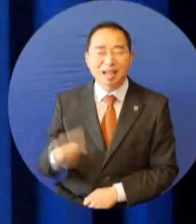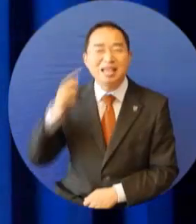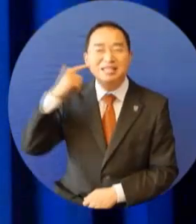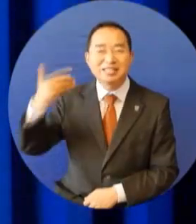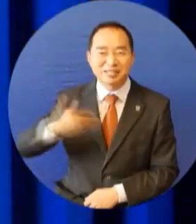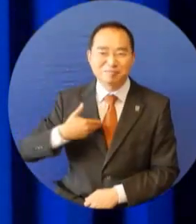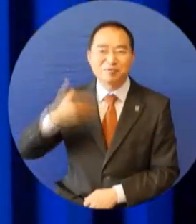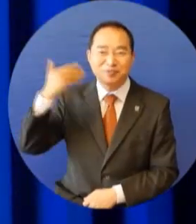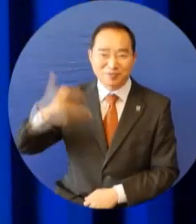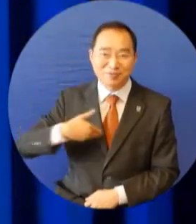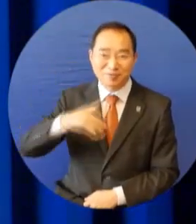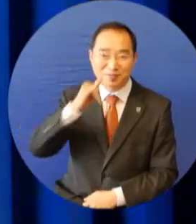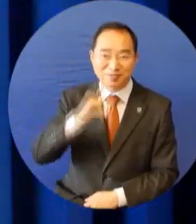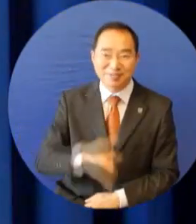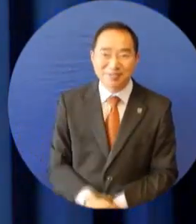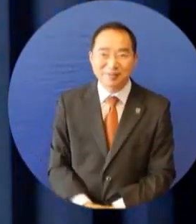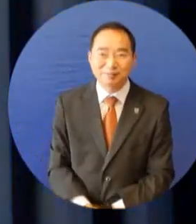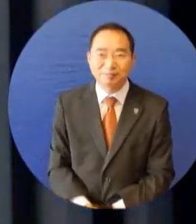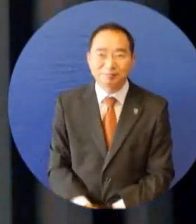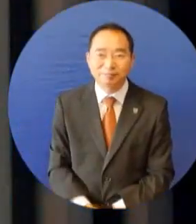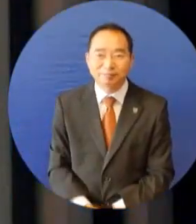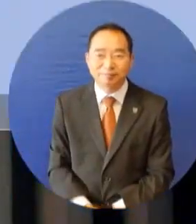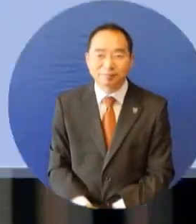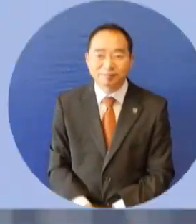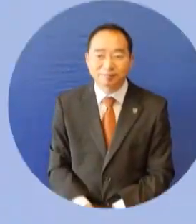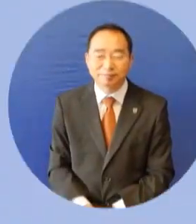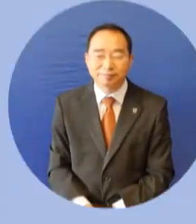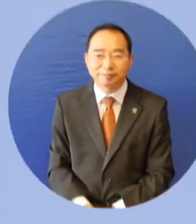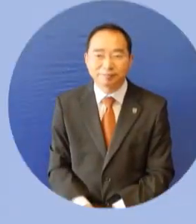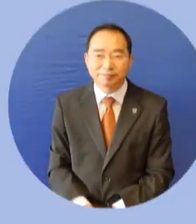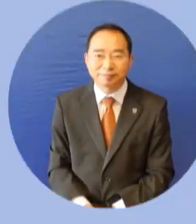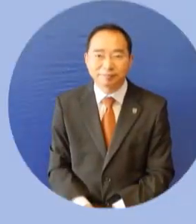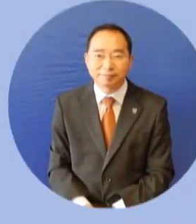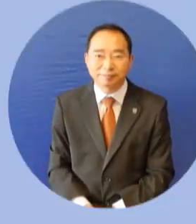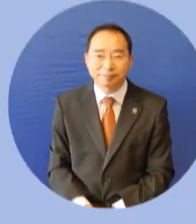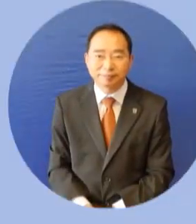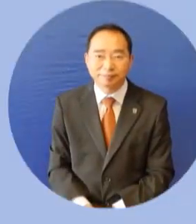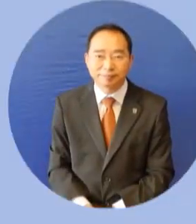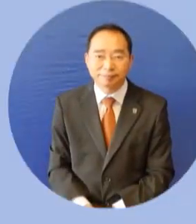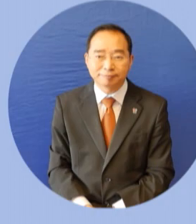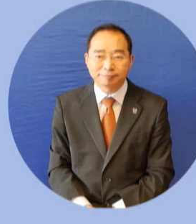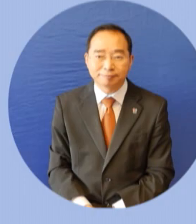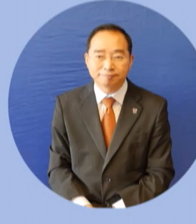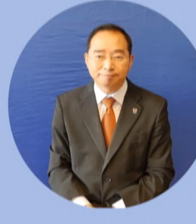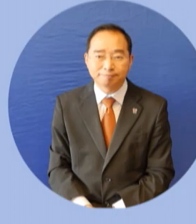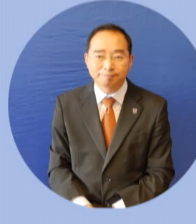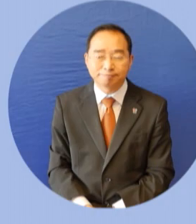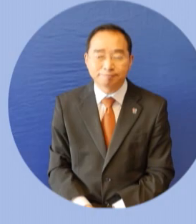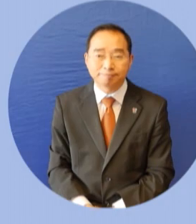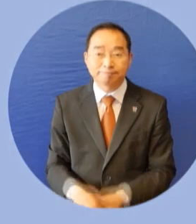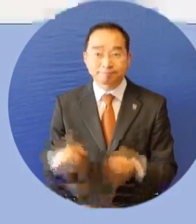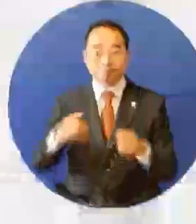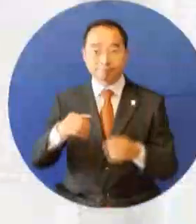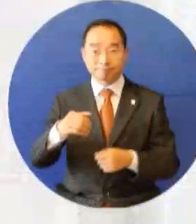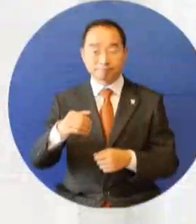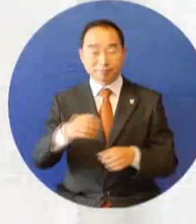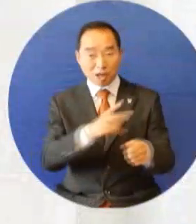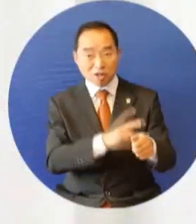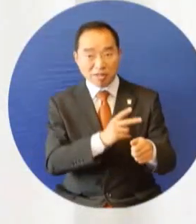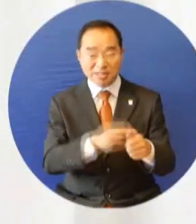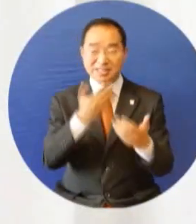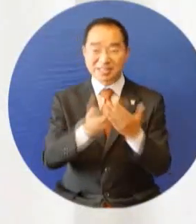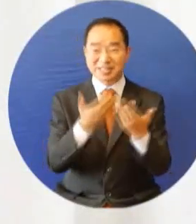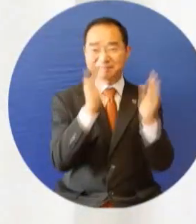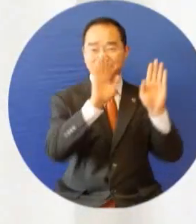공동체 여러분께서 질문을 보내주셨는데 한번 볼게요. 네, 먼저 한지수 씨의 질문입니다. 그림